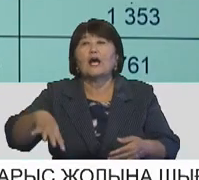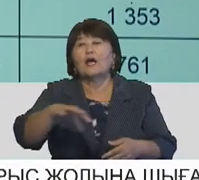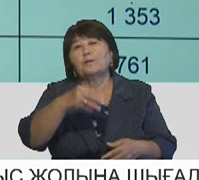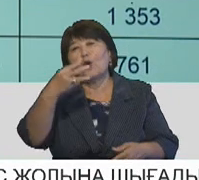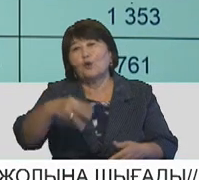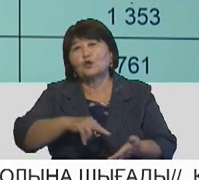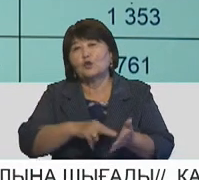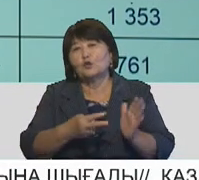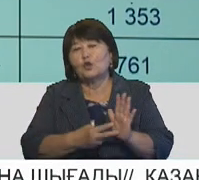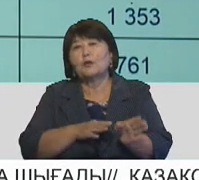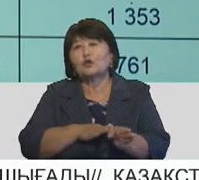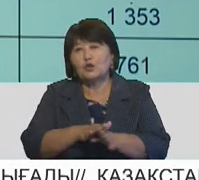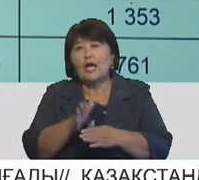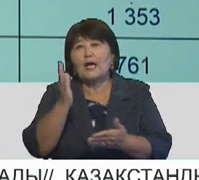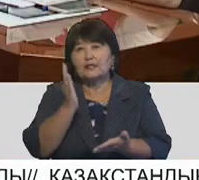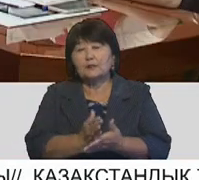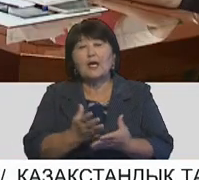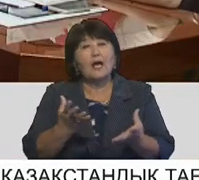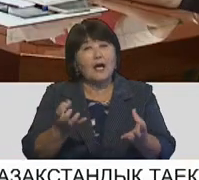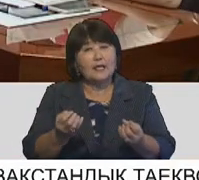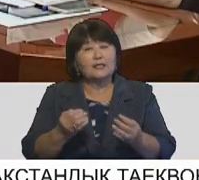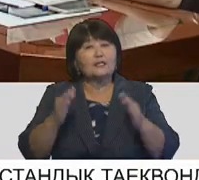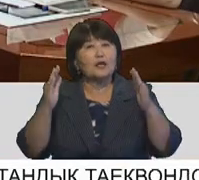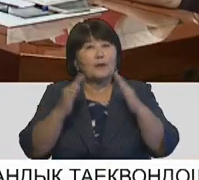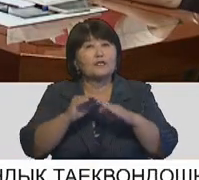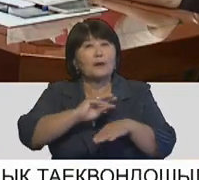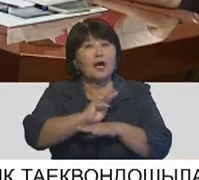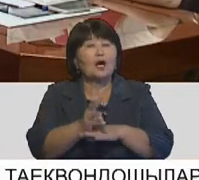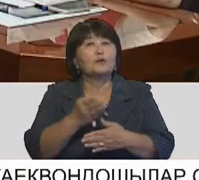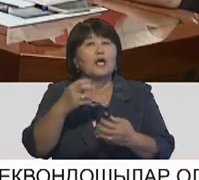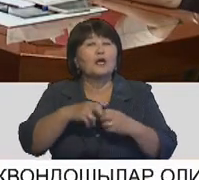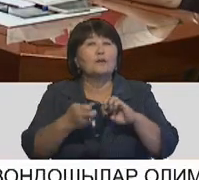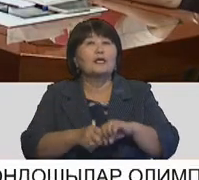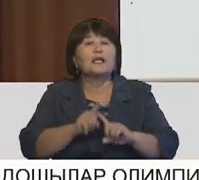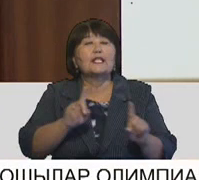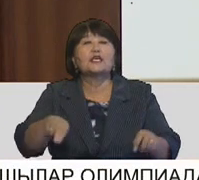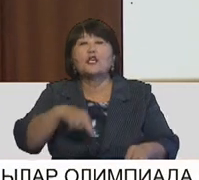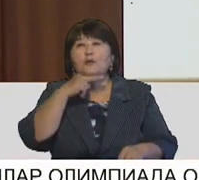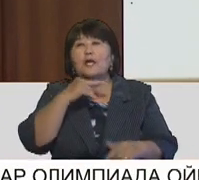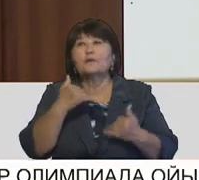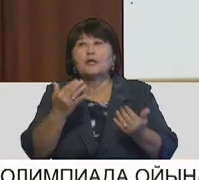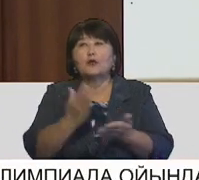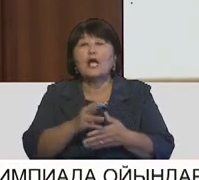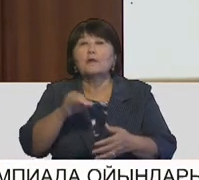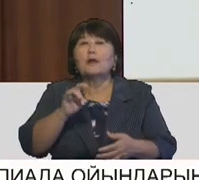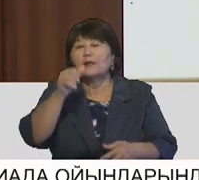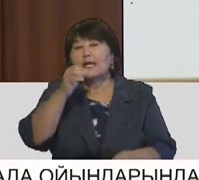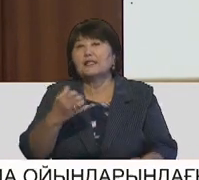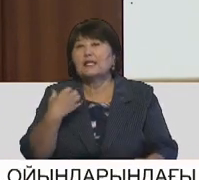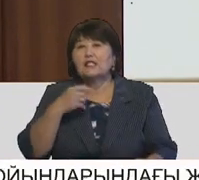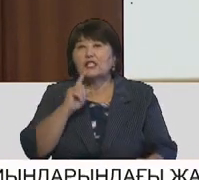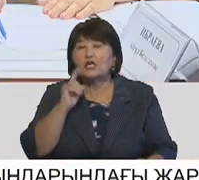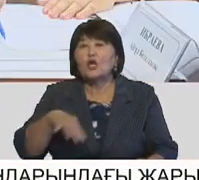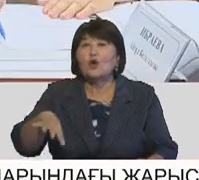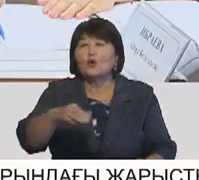30 жоба жүзеге асырылып жатыр. Әсіресе баспанамен қамту мәселесіне ерекше мән беріліп отыр. Мамыр айында Сыр жастары